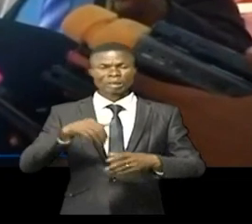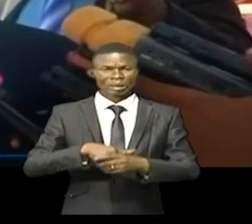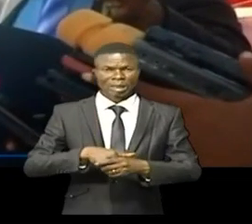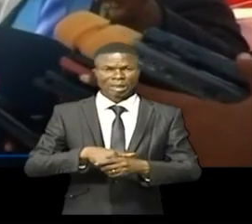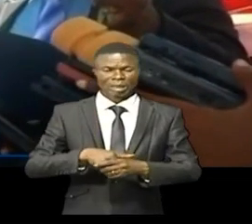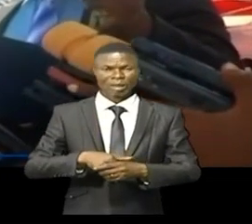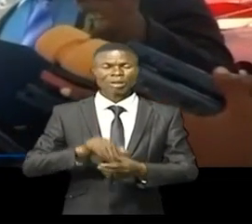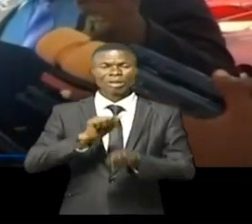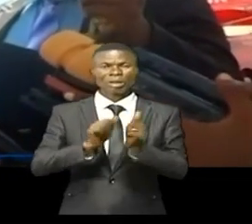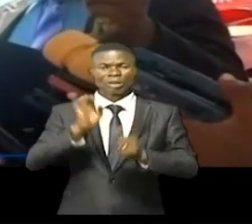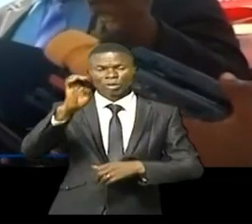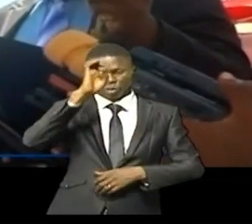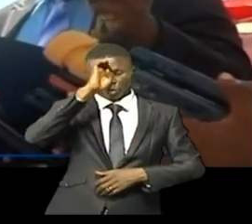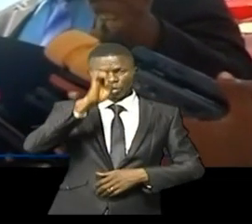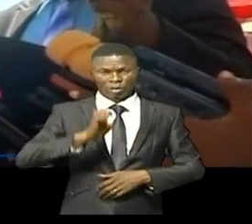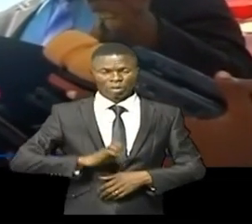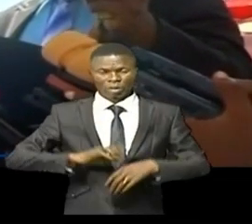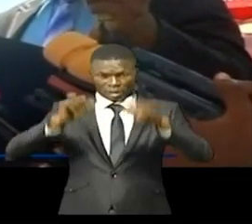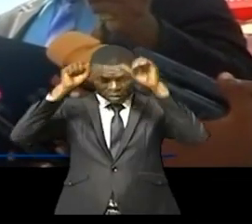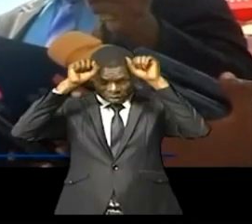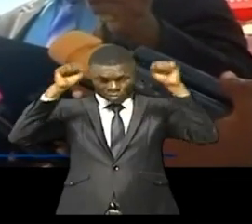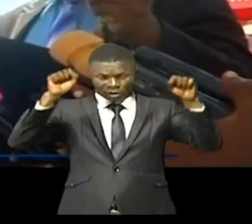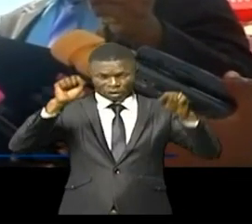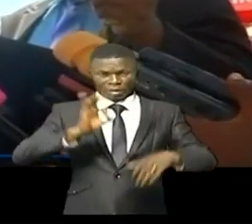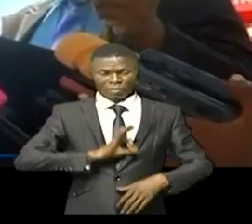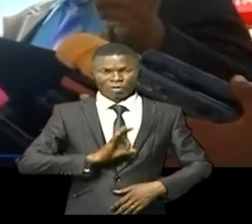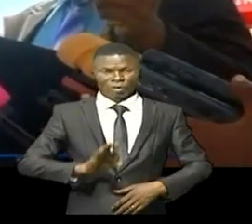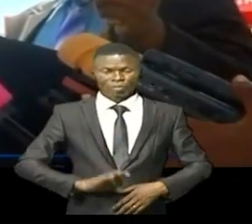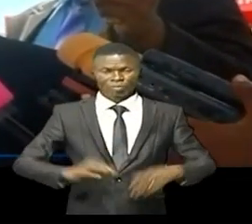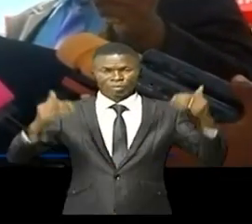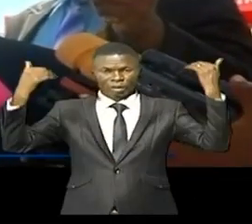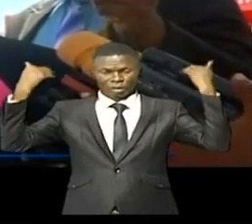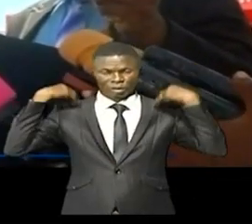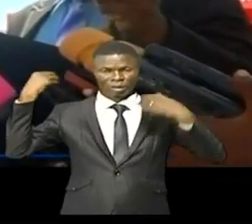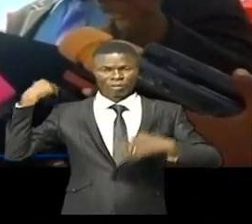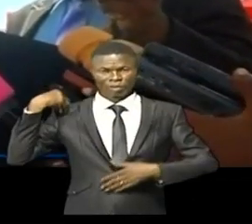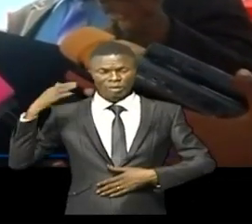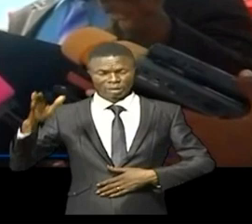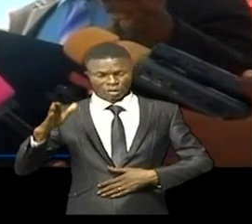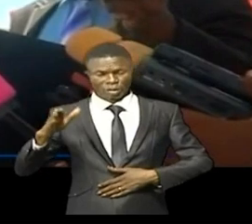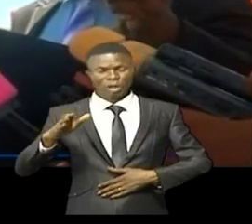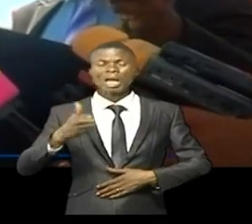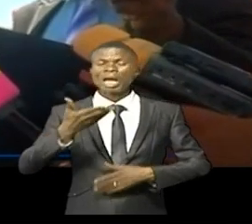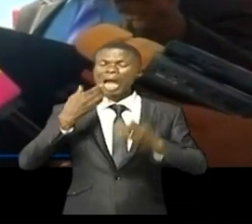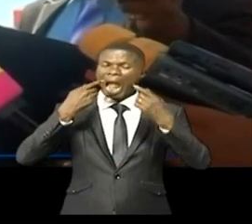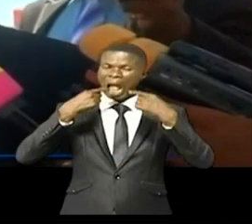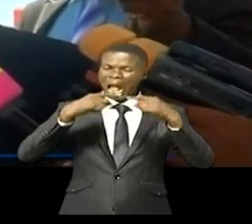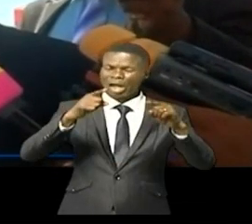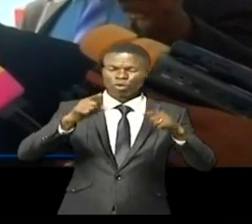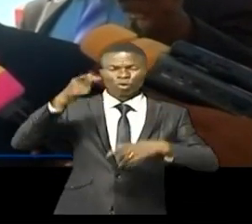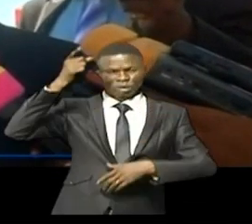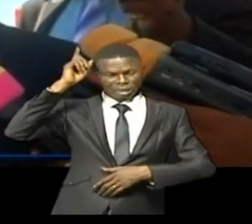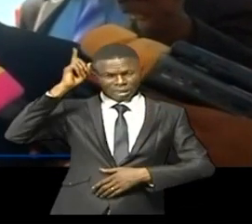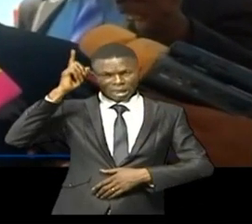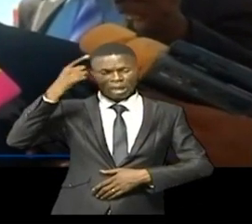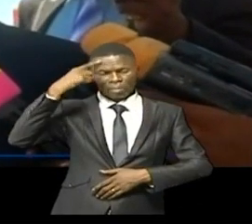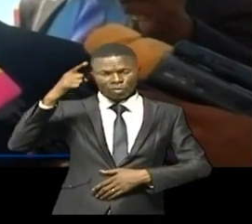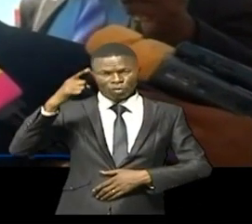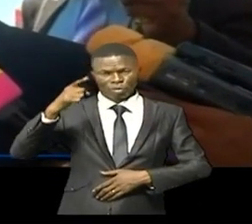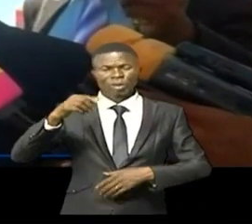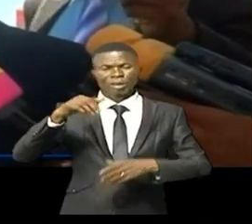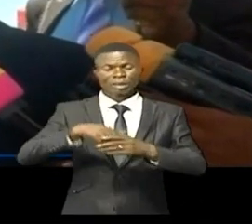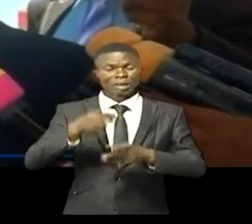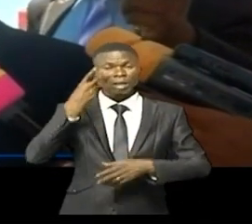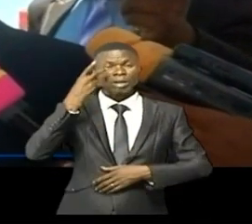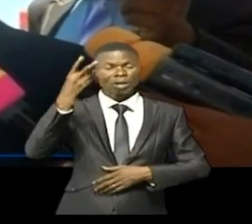Son Excellence, Monsieur le Président de la République, chef de l'État, Félix Antoine Tshisekedi Tshilombo, dans sa